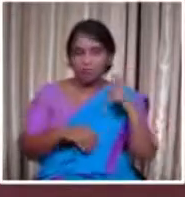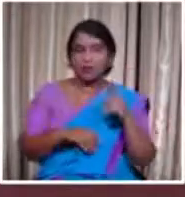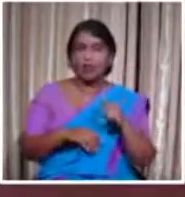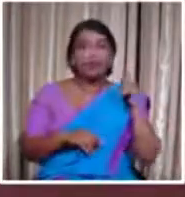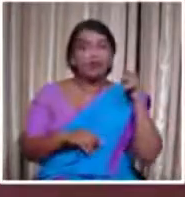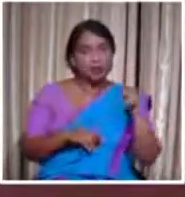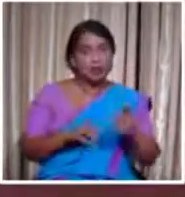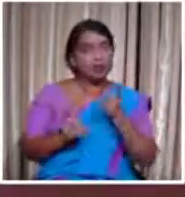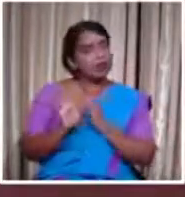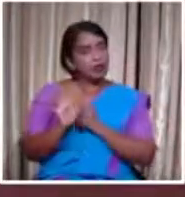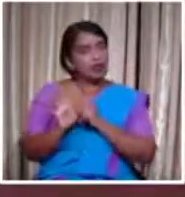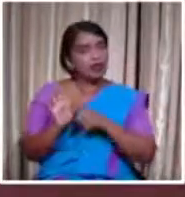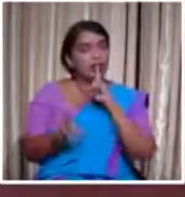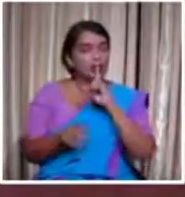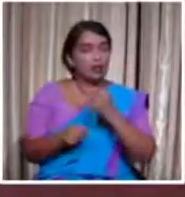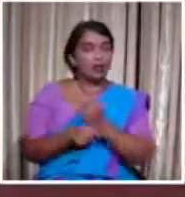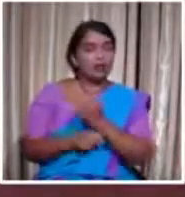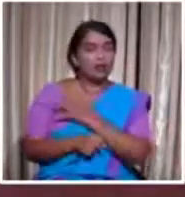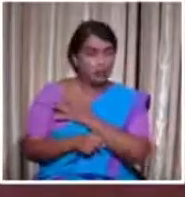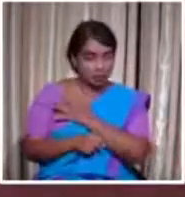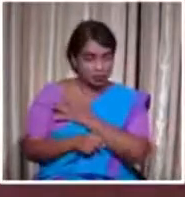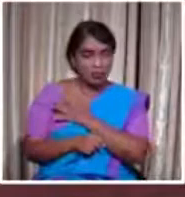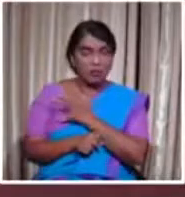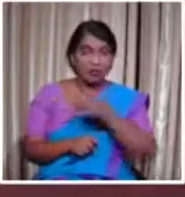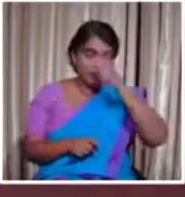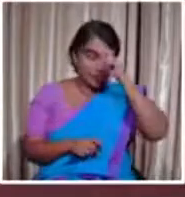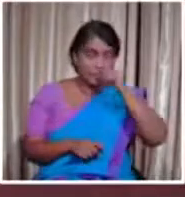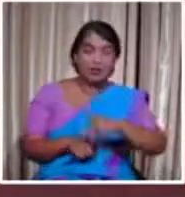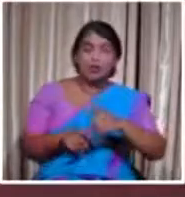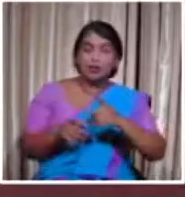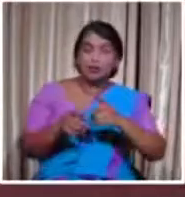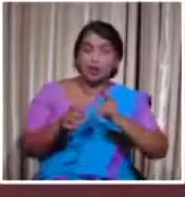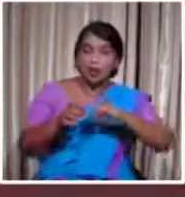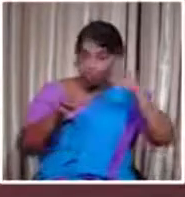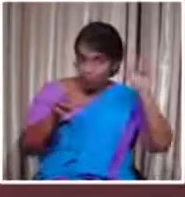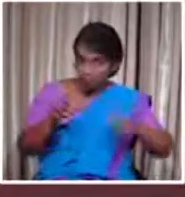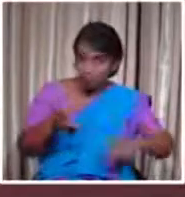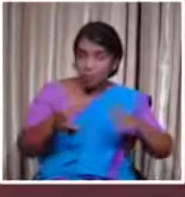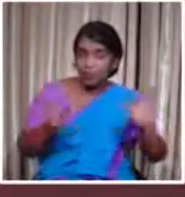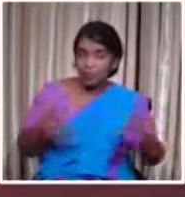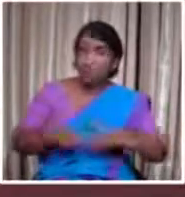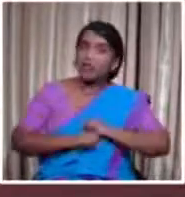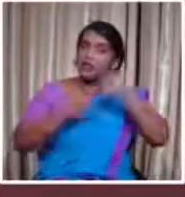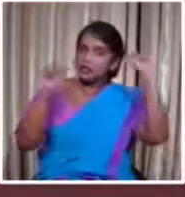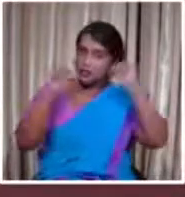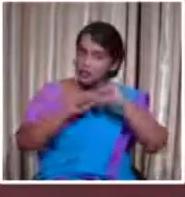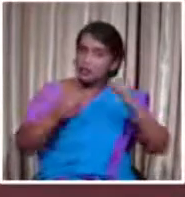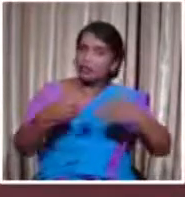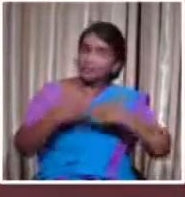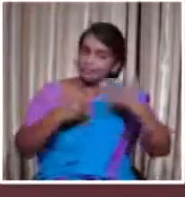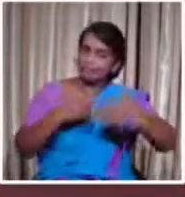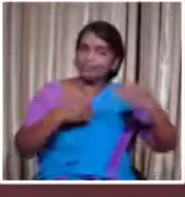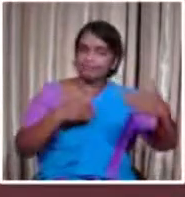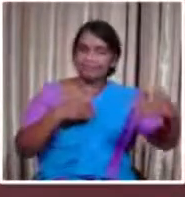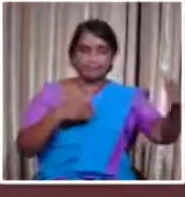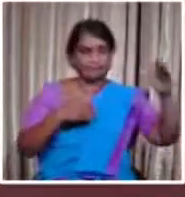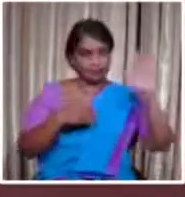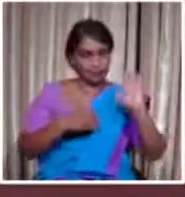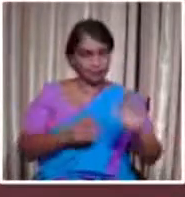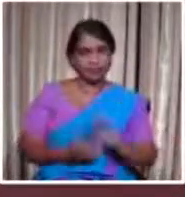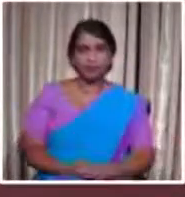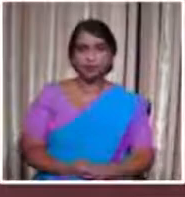ඔවුන් නිතරම කිව්වා ගෝඨාභය රාජපක්ෂ මැතිතුමා ධූරයෙන් නල් ඉල්ලා සෙනතුරු මේ අරගලය නොනවත්වා පවත්වාගෙන යන